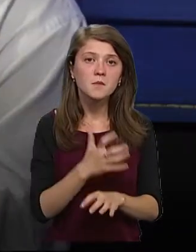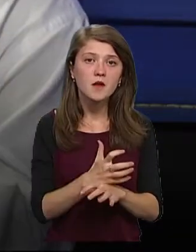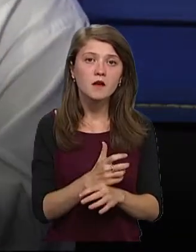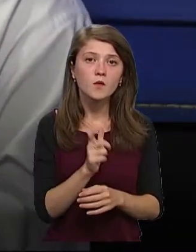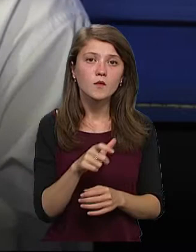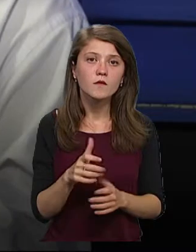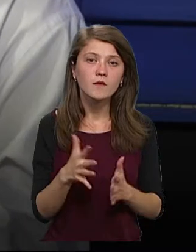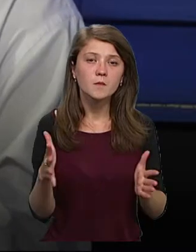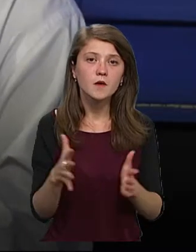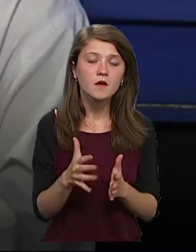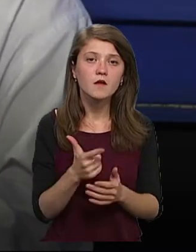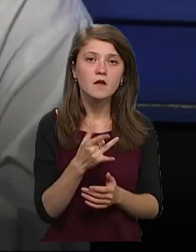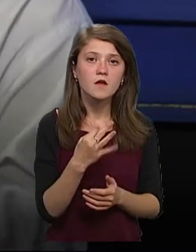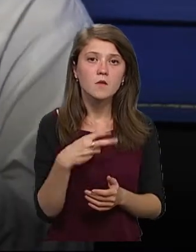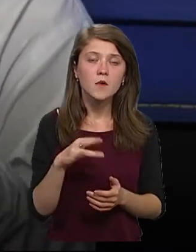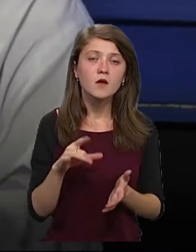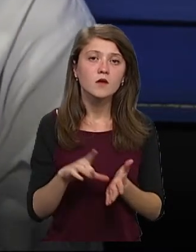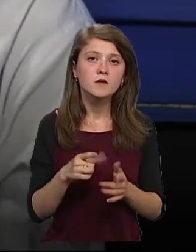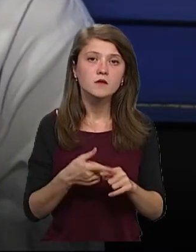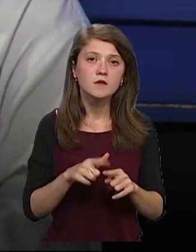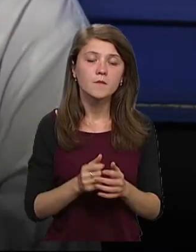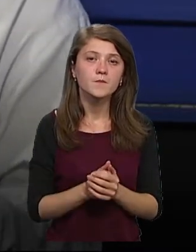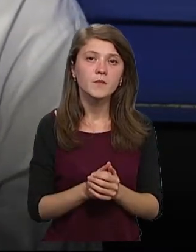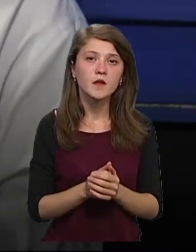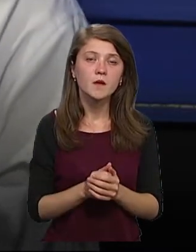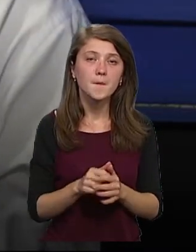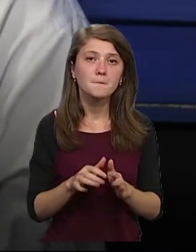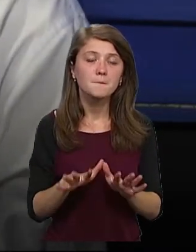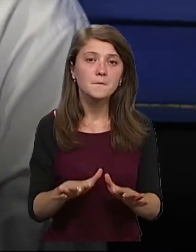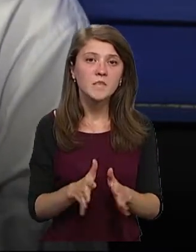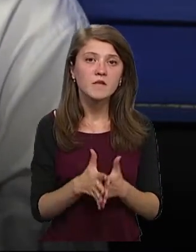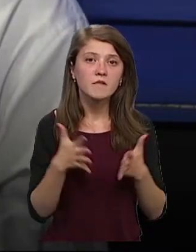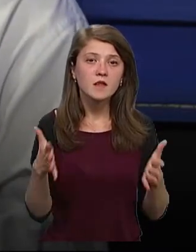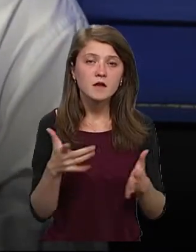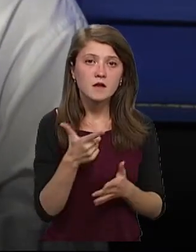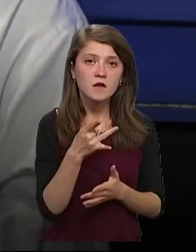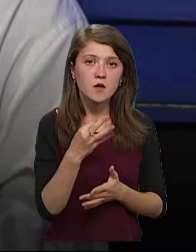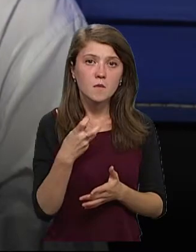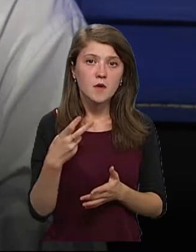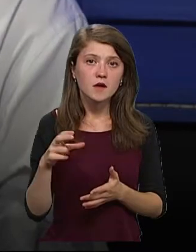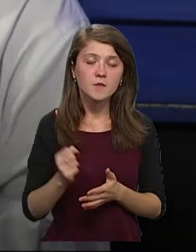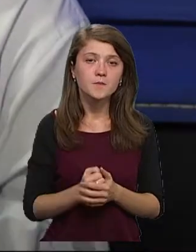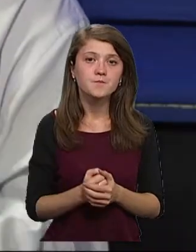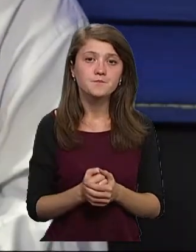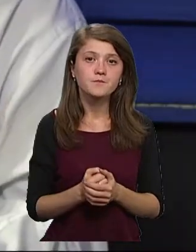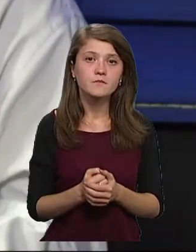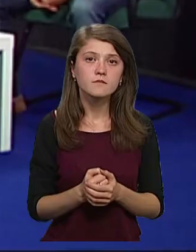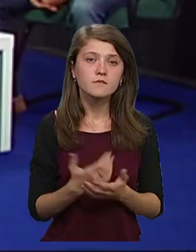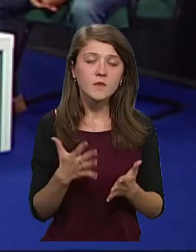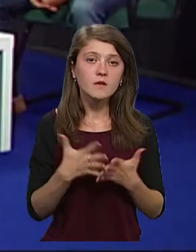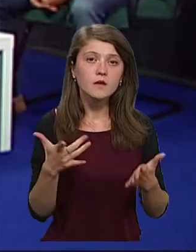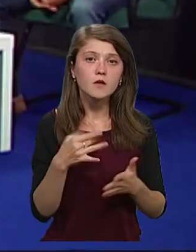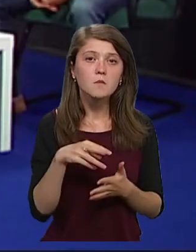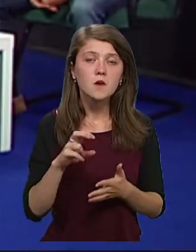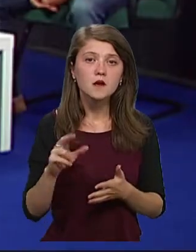особливо невеличких, маленьких громадах. Так, Коростишівська – це міська велика громада, і є людський потенціал насамперед, кадровий потенціал, а в невеликих